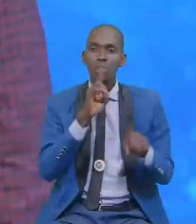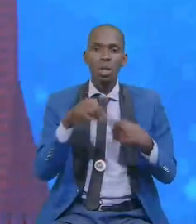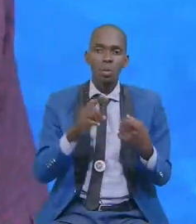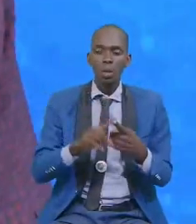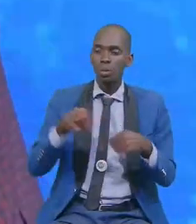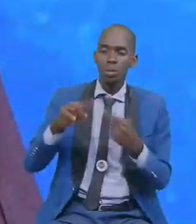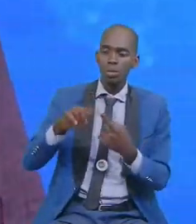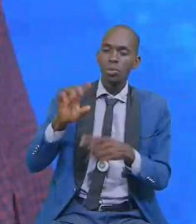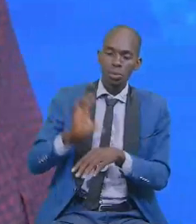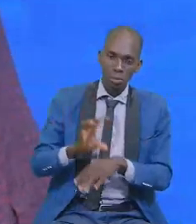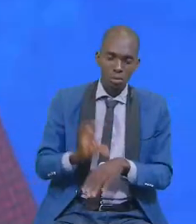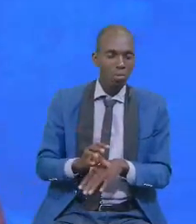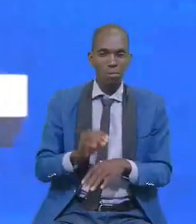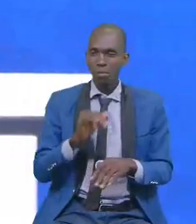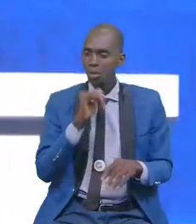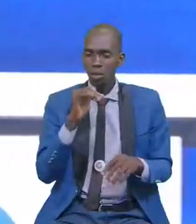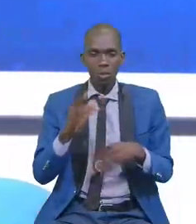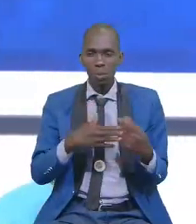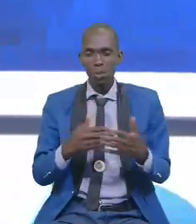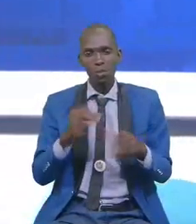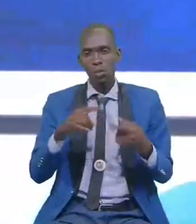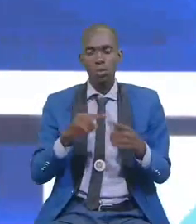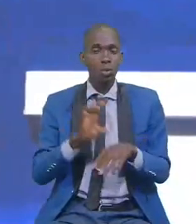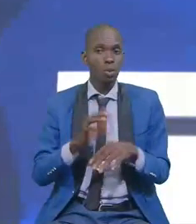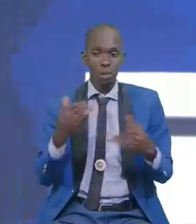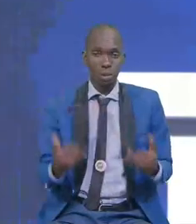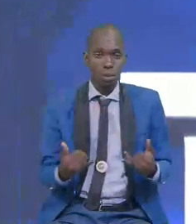Ne parlons pas d'aller à l'église ou ne pas aller à l'église.